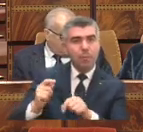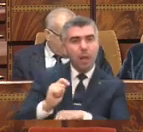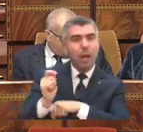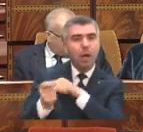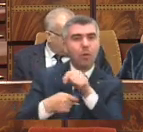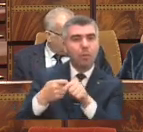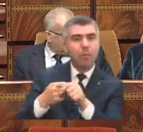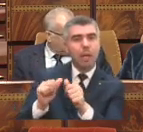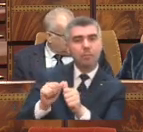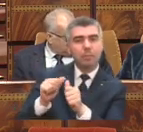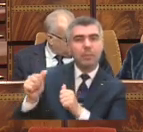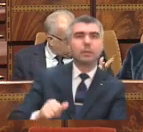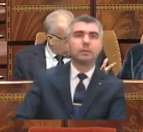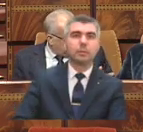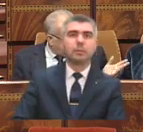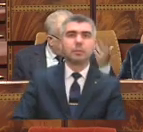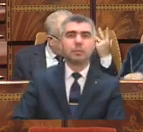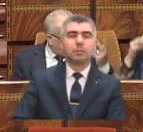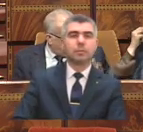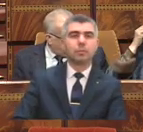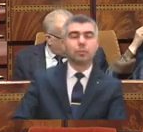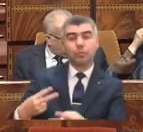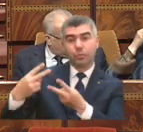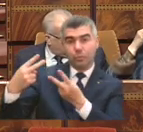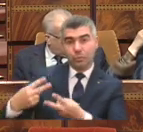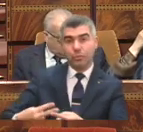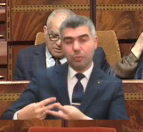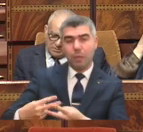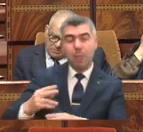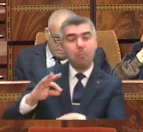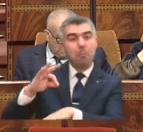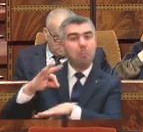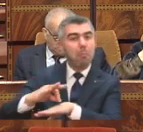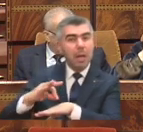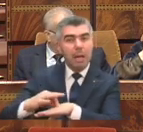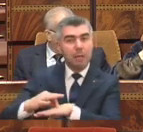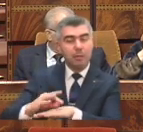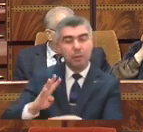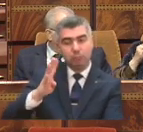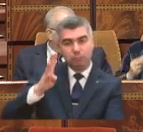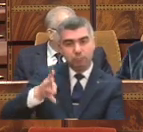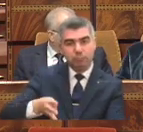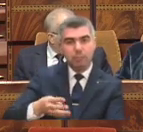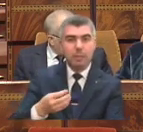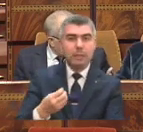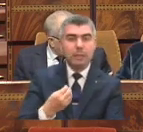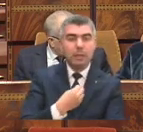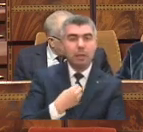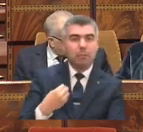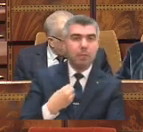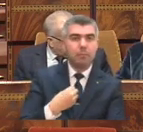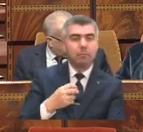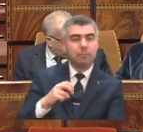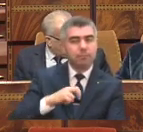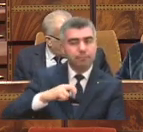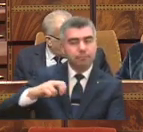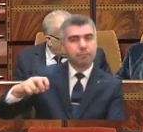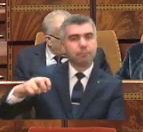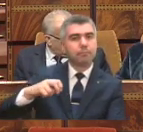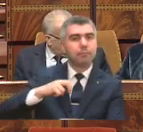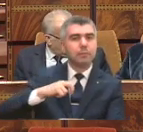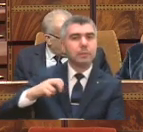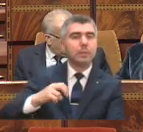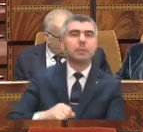القروي، كيجي مريض كيشخص الحاله ديالو كيبقى يتجرجر تيشخص الحاله